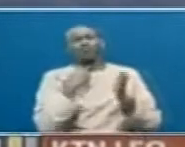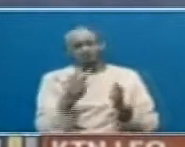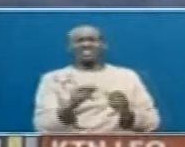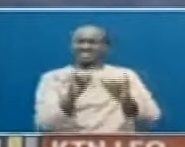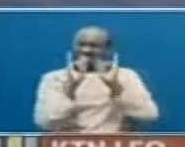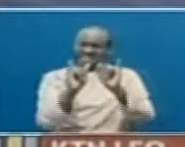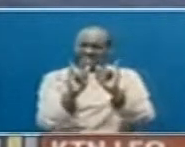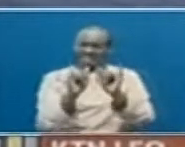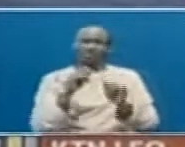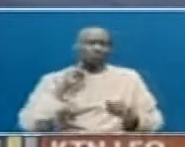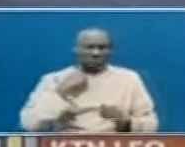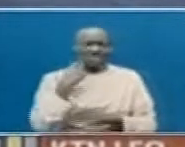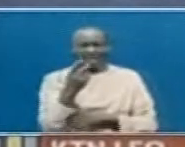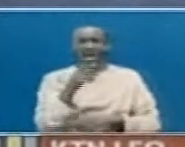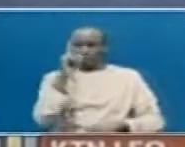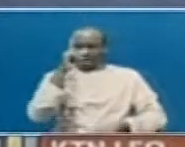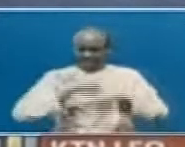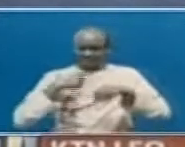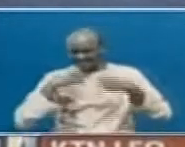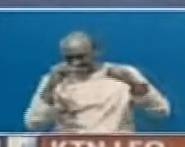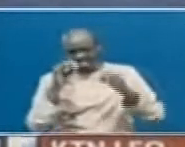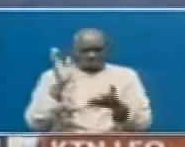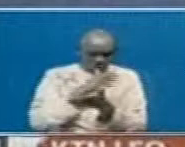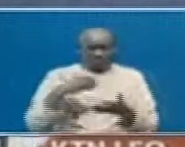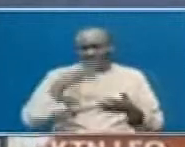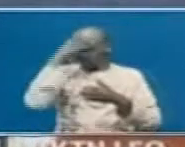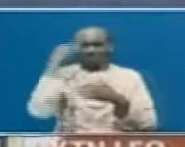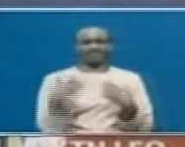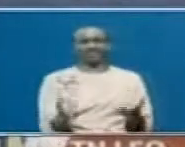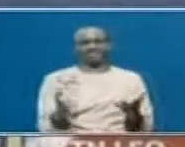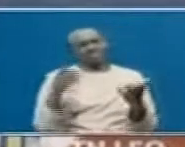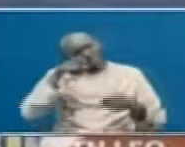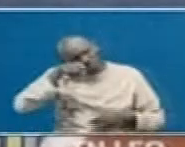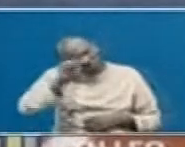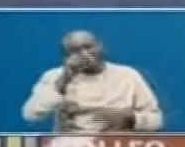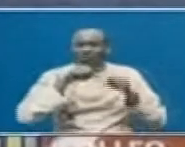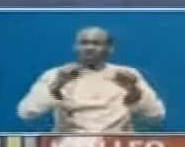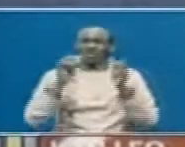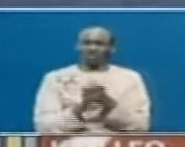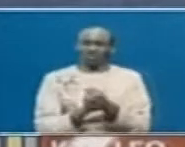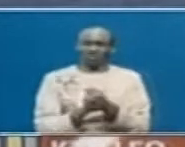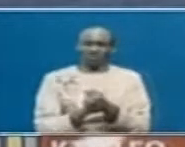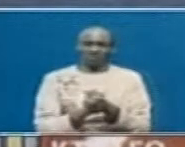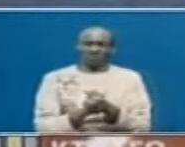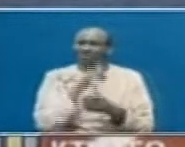ipo. Kuna siku nyingine tunajaribu kutunga lakini baada ya siku mbili tushasahau. Hapa tunavuma leo, kesho hatupo tena katika safu.